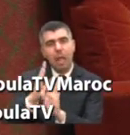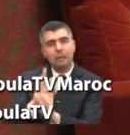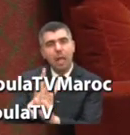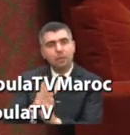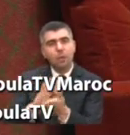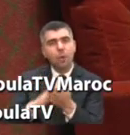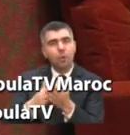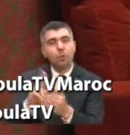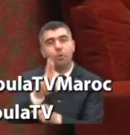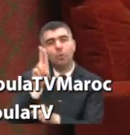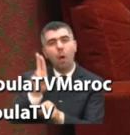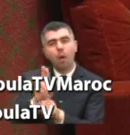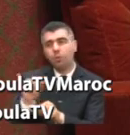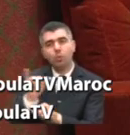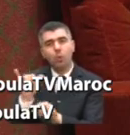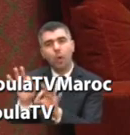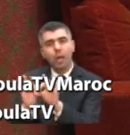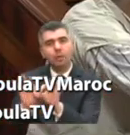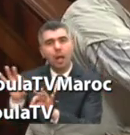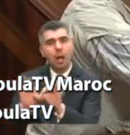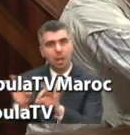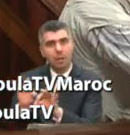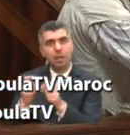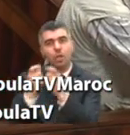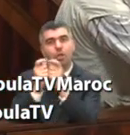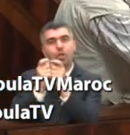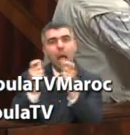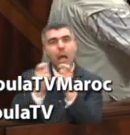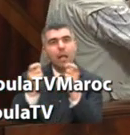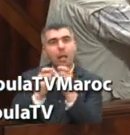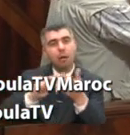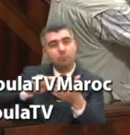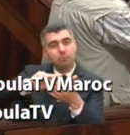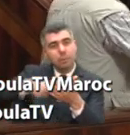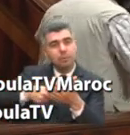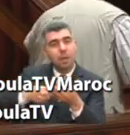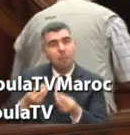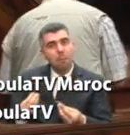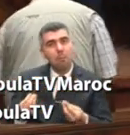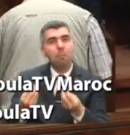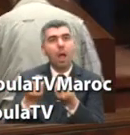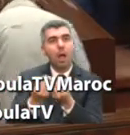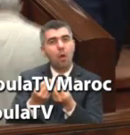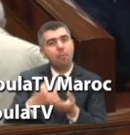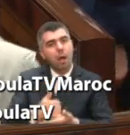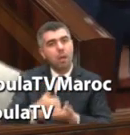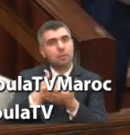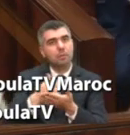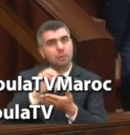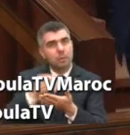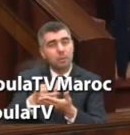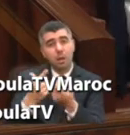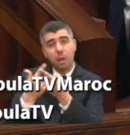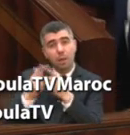السياق كنسألكم على الإجراءات اللي غادي تاخذوها مع المقاولات اللي تعاقدوا معها أنتم من أجل يحسنوا الوضعية ديالهم، هي